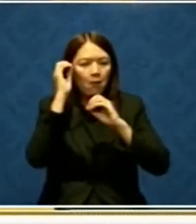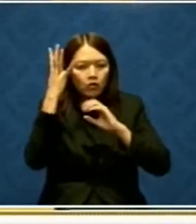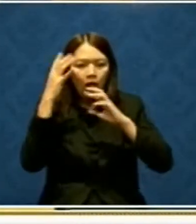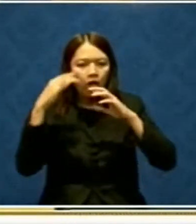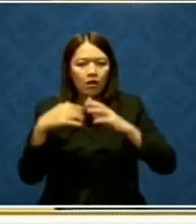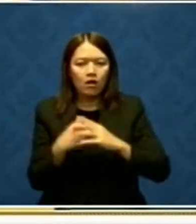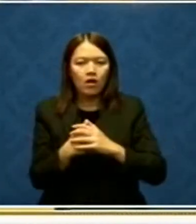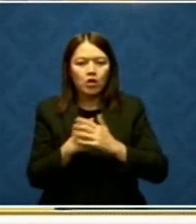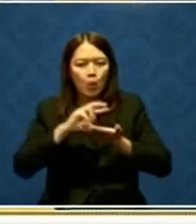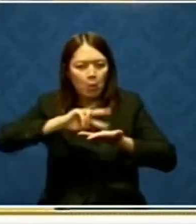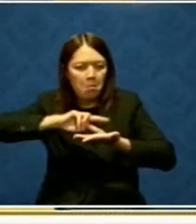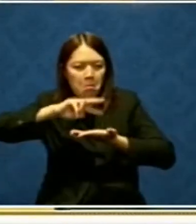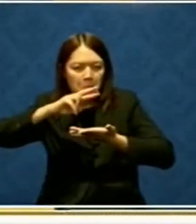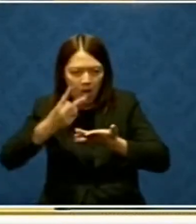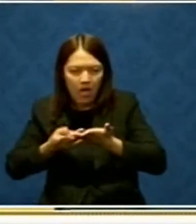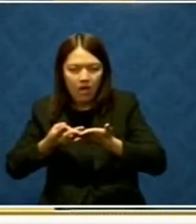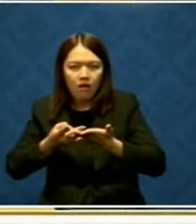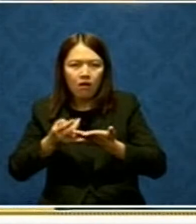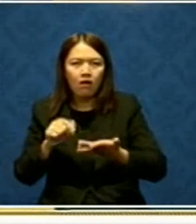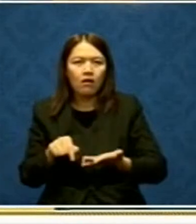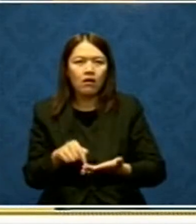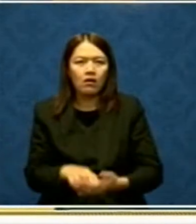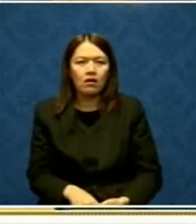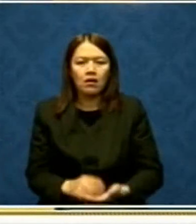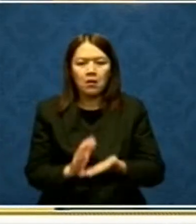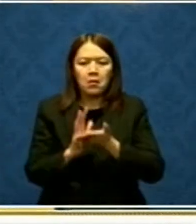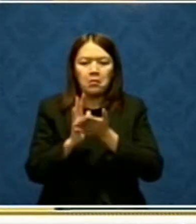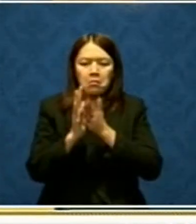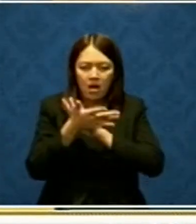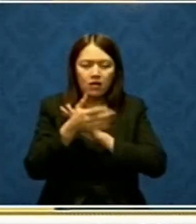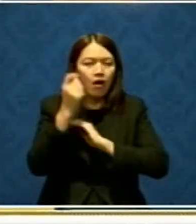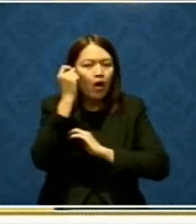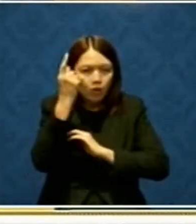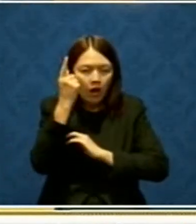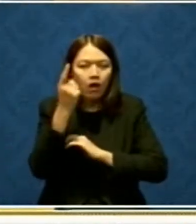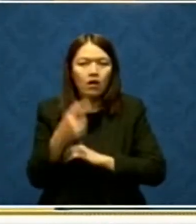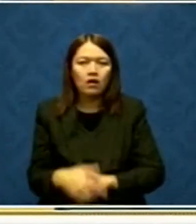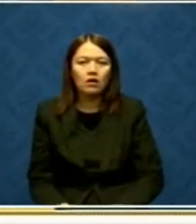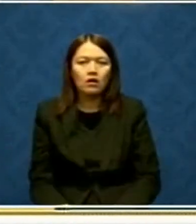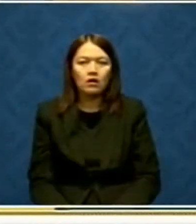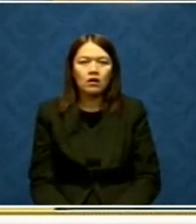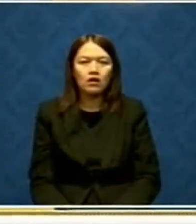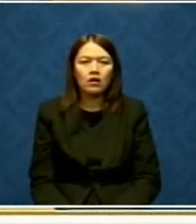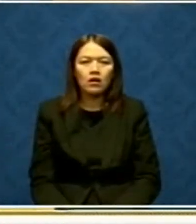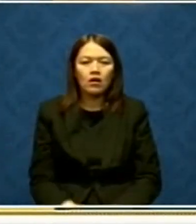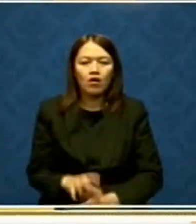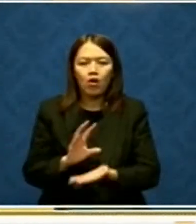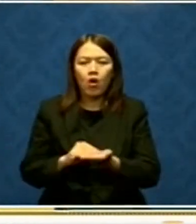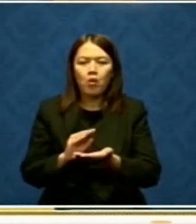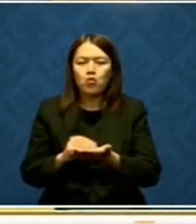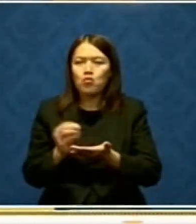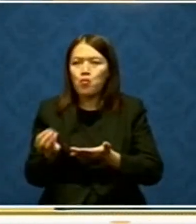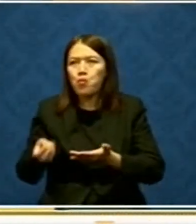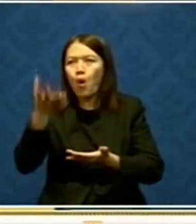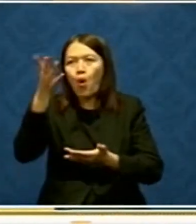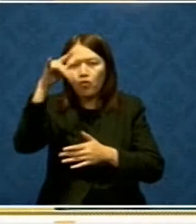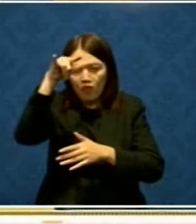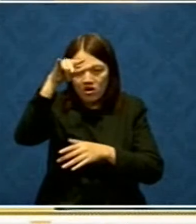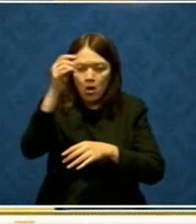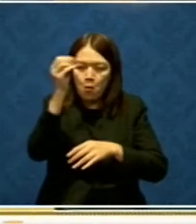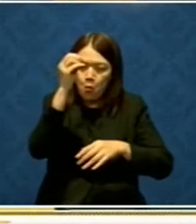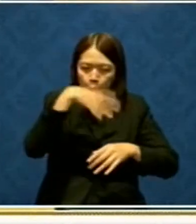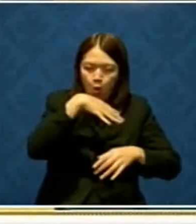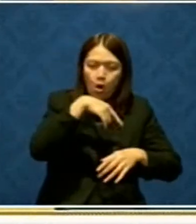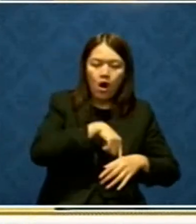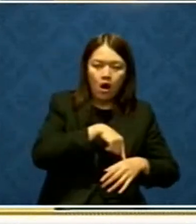บแปลงคอนเวิร์ตให้มันกลายเป็นนาโต้อีกท่านถึงจะรู้เรื่องกันแทนที่จะส่งข้อมูลให้เครื่องบินได้เลยท่านก็ต้องส่งไปฐานอีกไปแปล